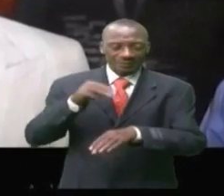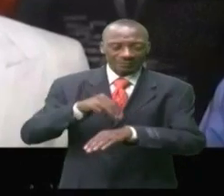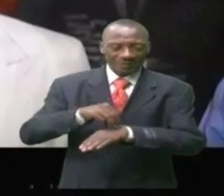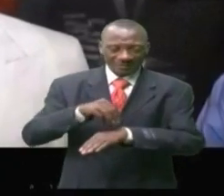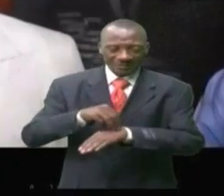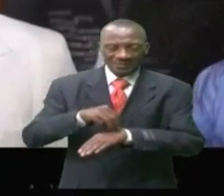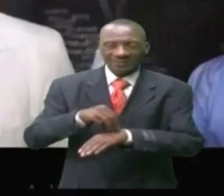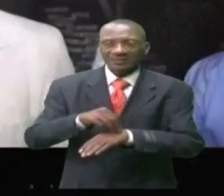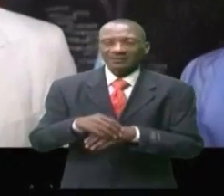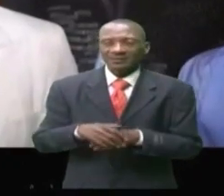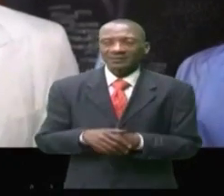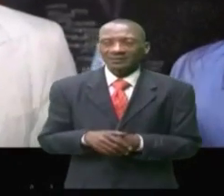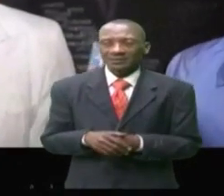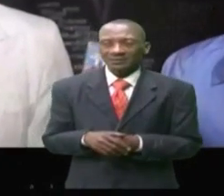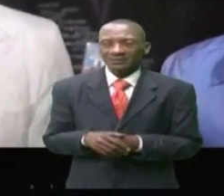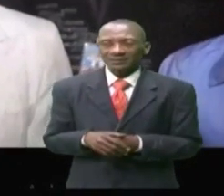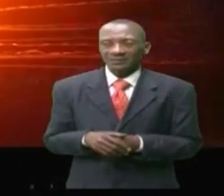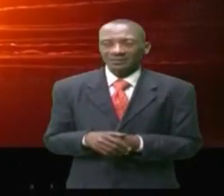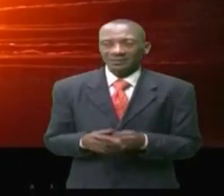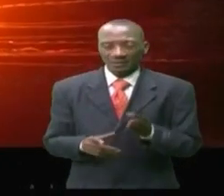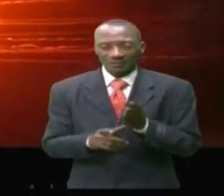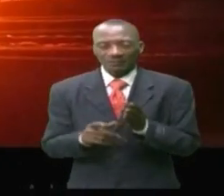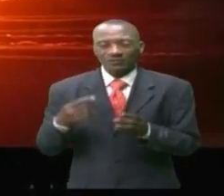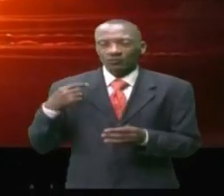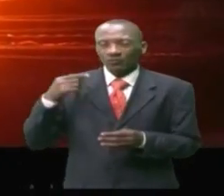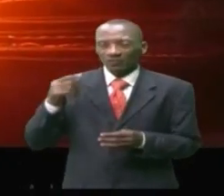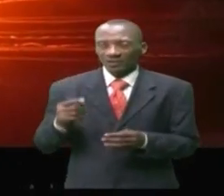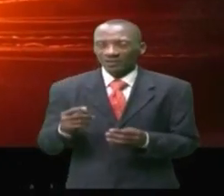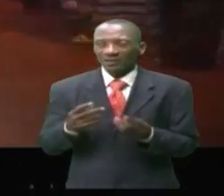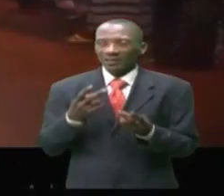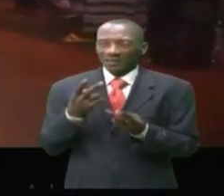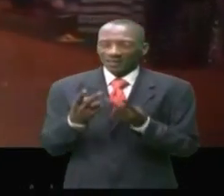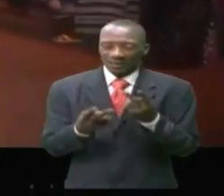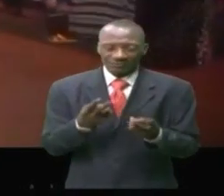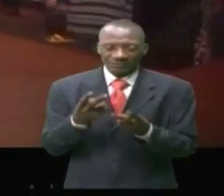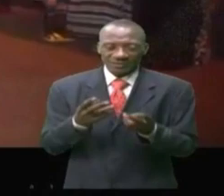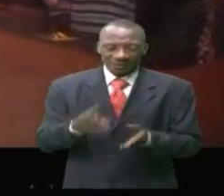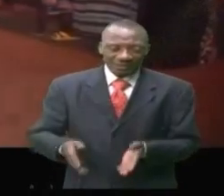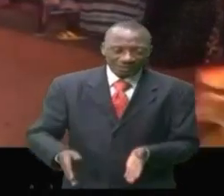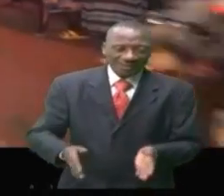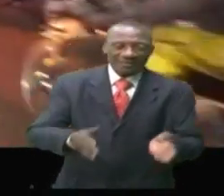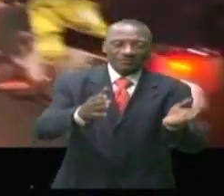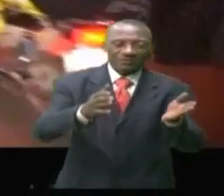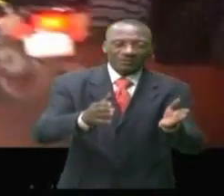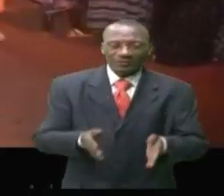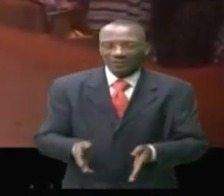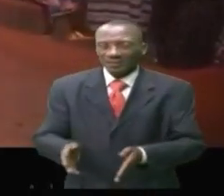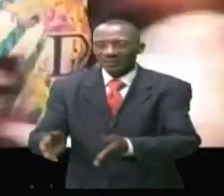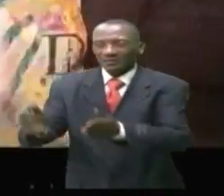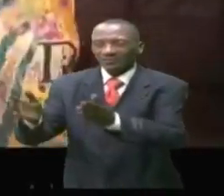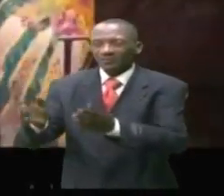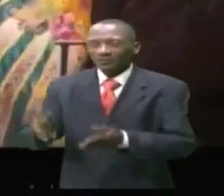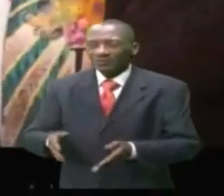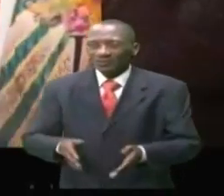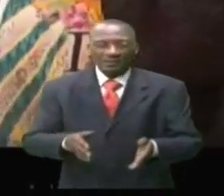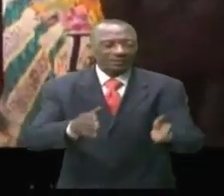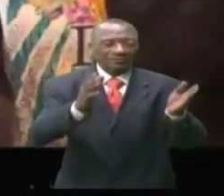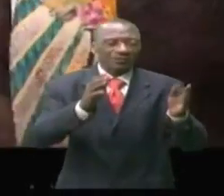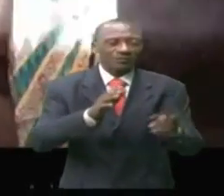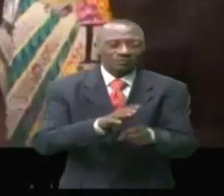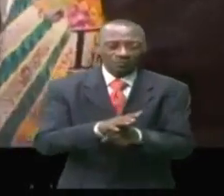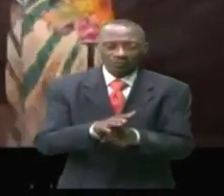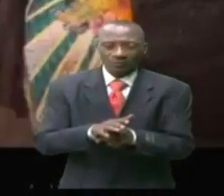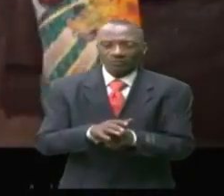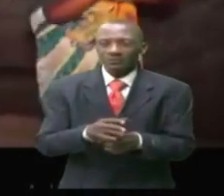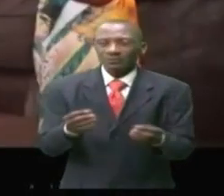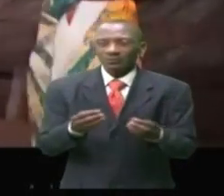l'éclairage public ce vendredi 1er septembre sur l'avenue Parc dans la commune de Mvouzi. On peut voir l'allégresse, la joie et les sourires dans les